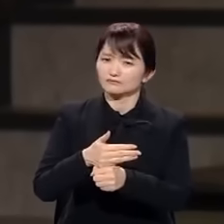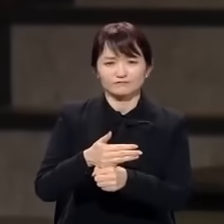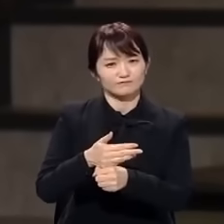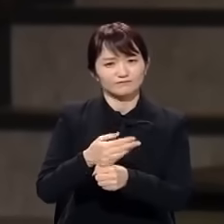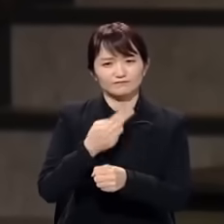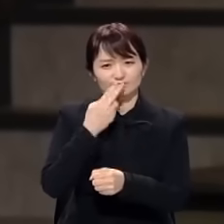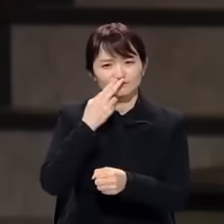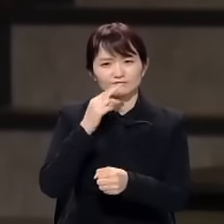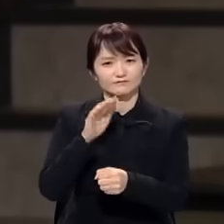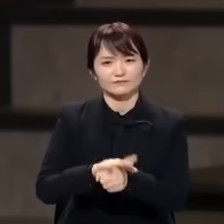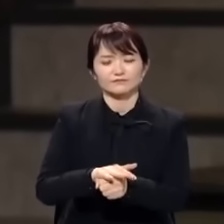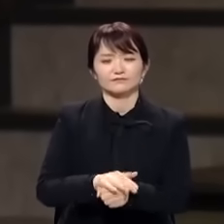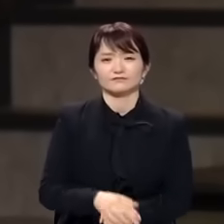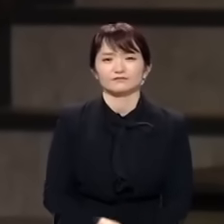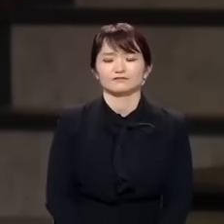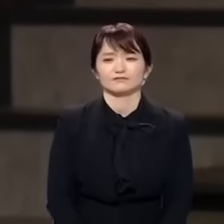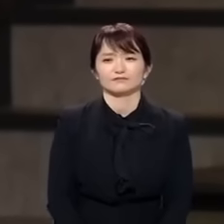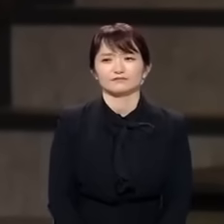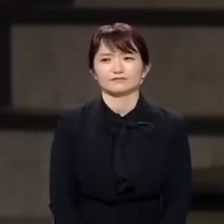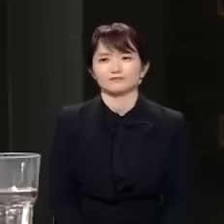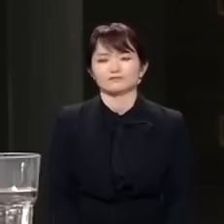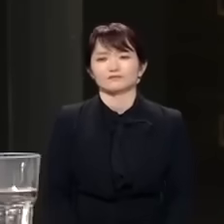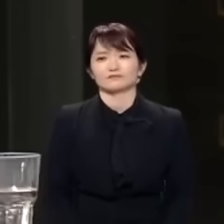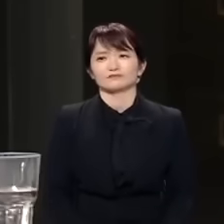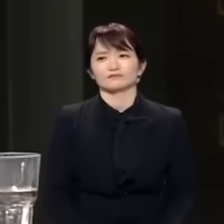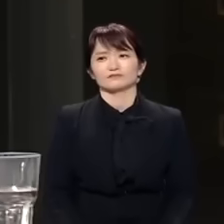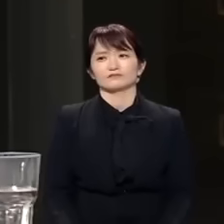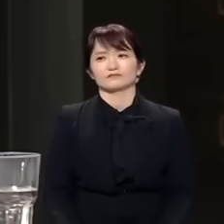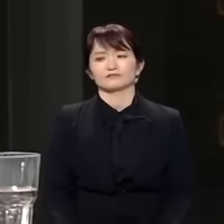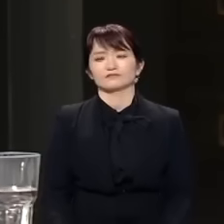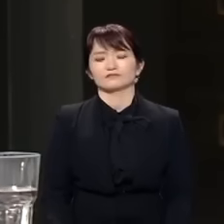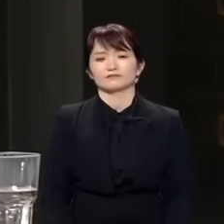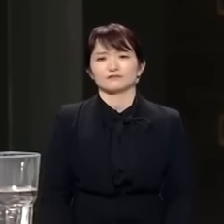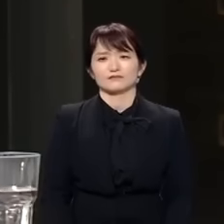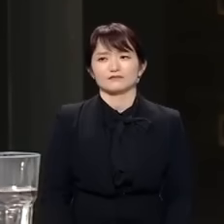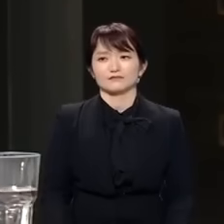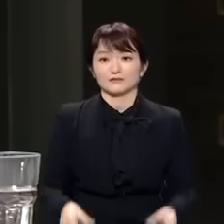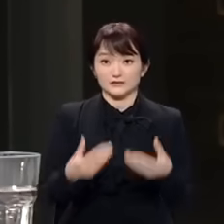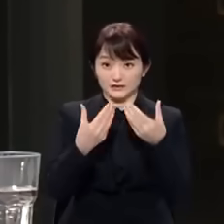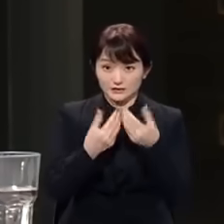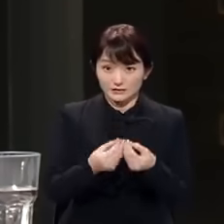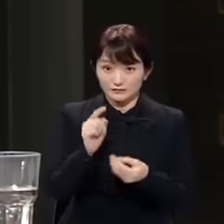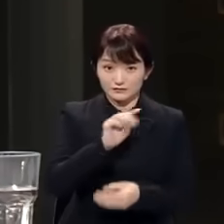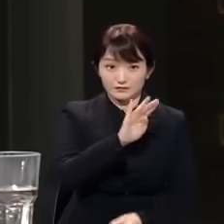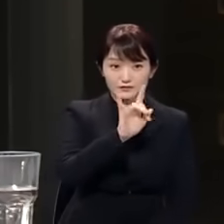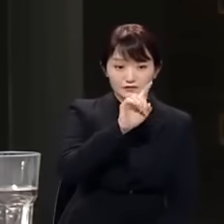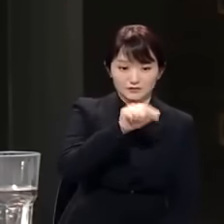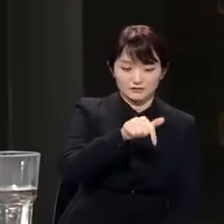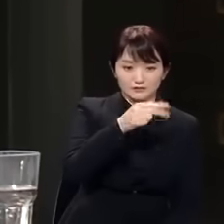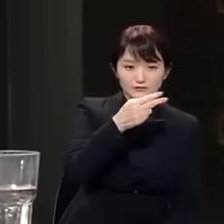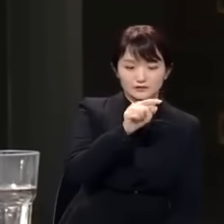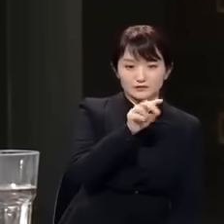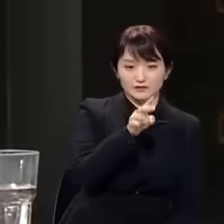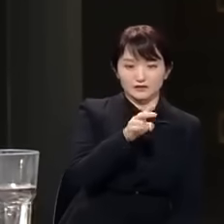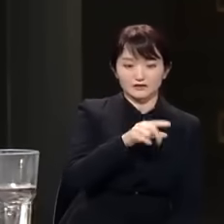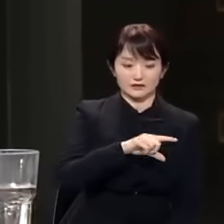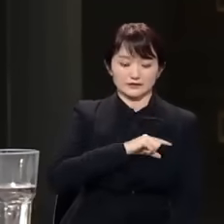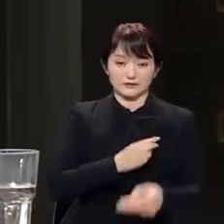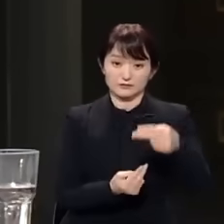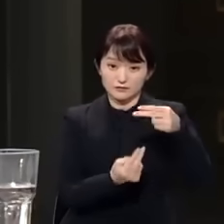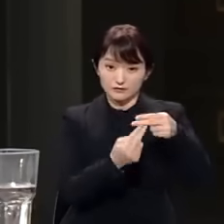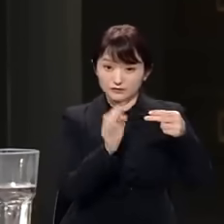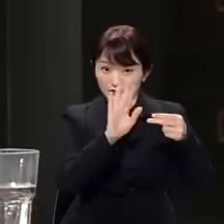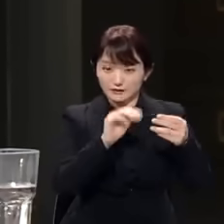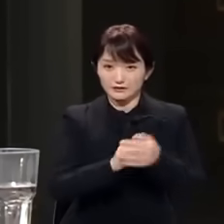없네요. 8년. 네. 자, 예를 들면 이거죠. 백다해 이렇게 딱 저장이 돼 있어야 되는데